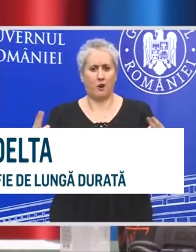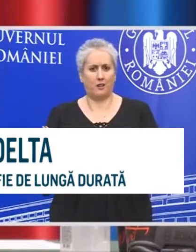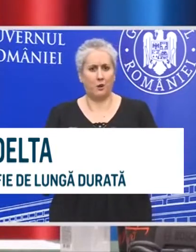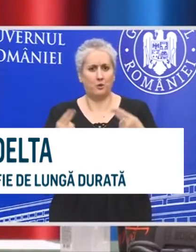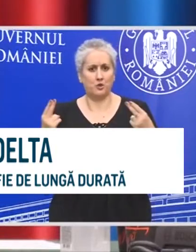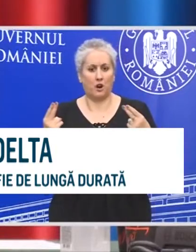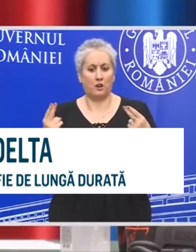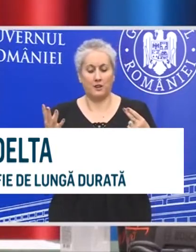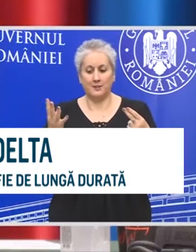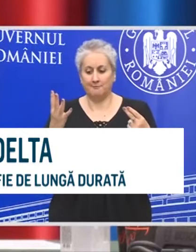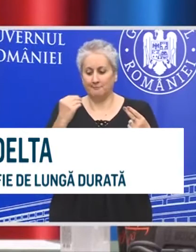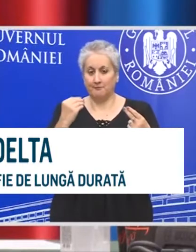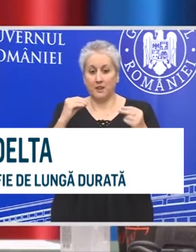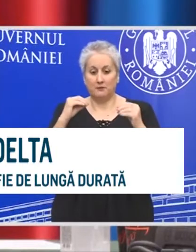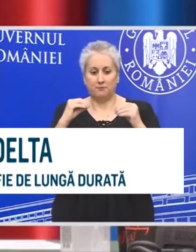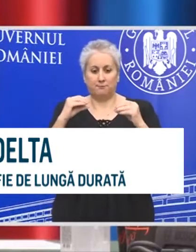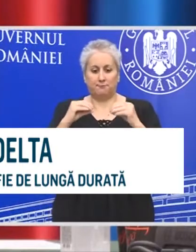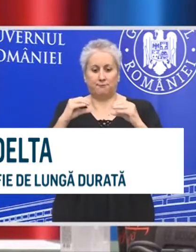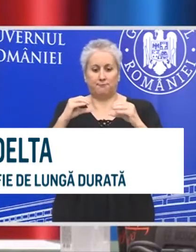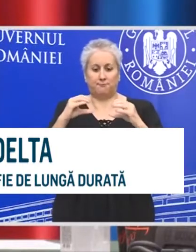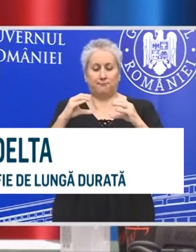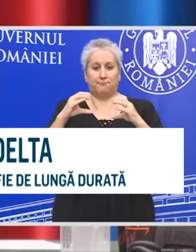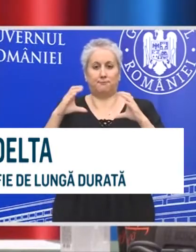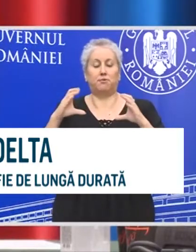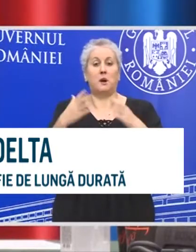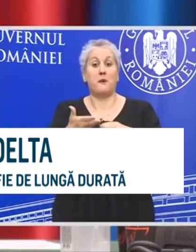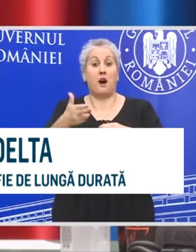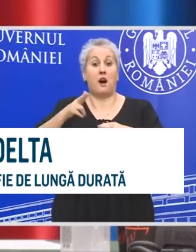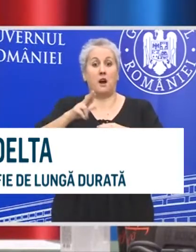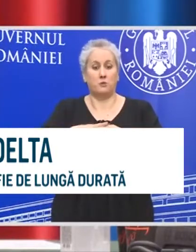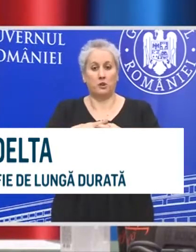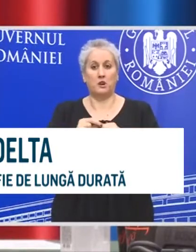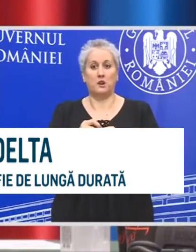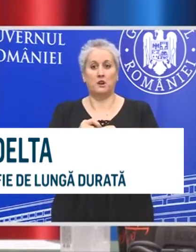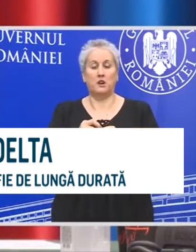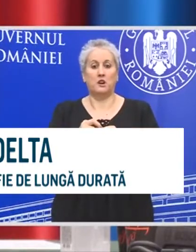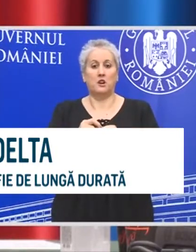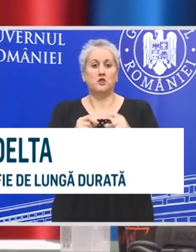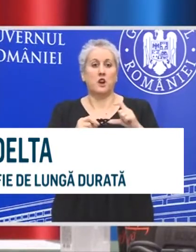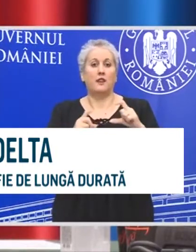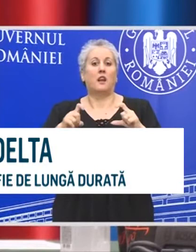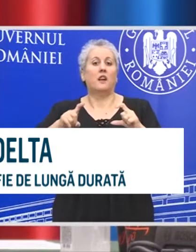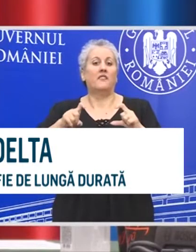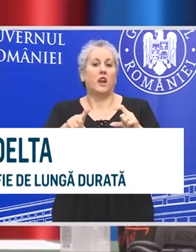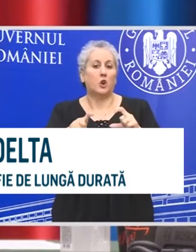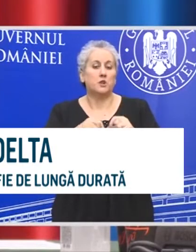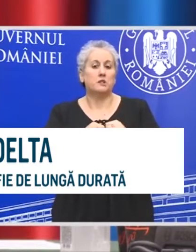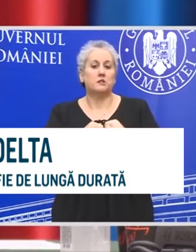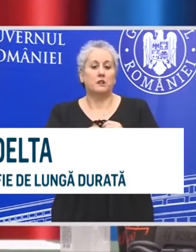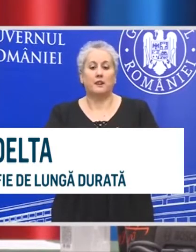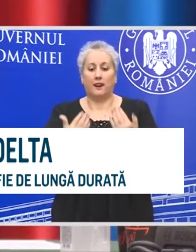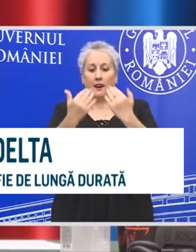de receptori se multiplica in tronto cantitate mult mai mare si ca atare cantitatea de virus din secretiile respiratorii